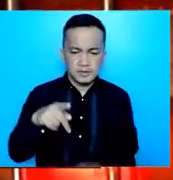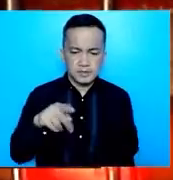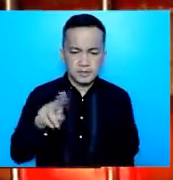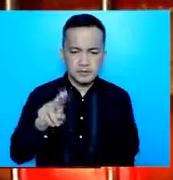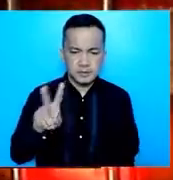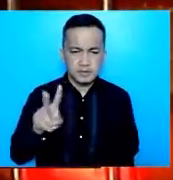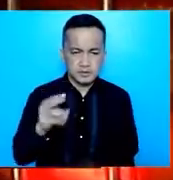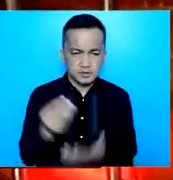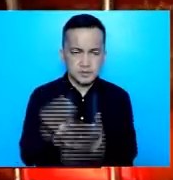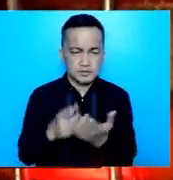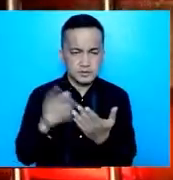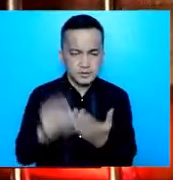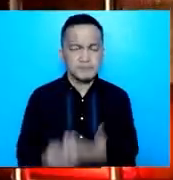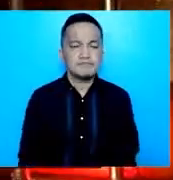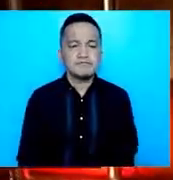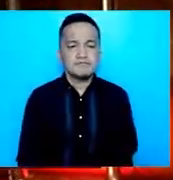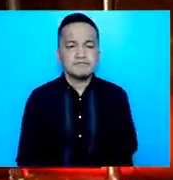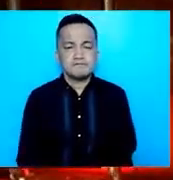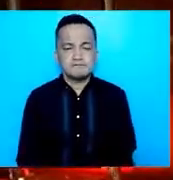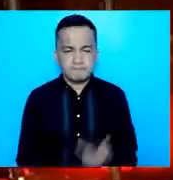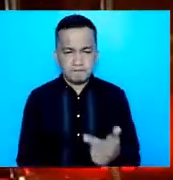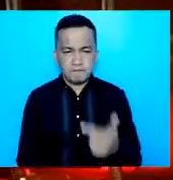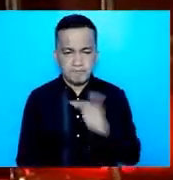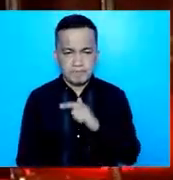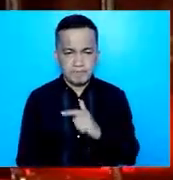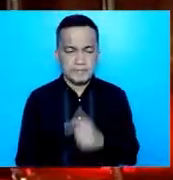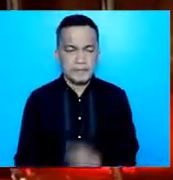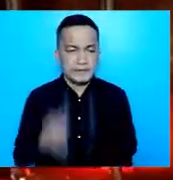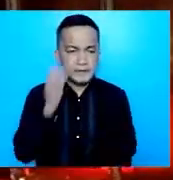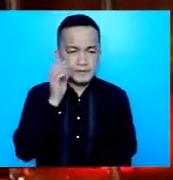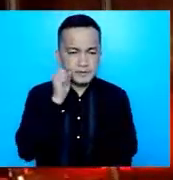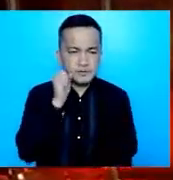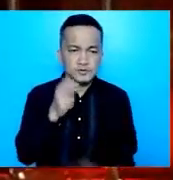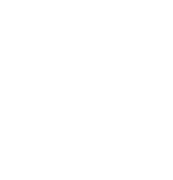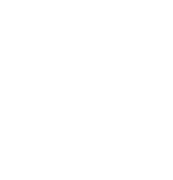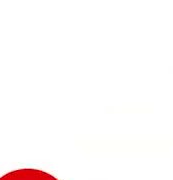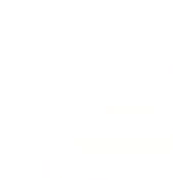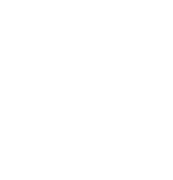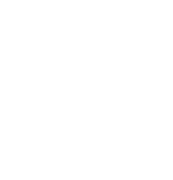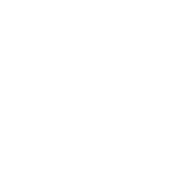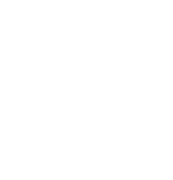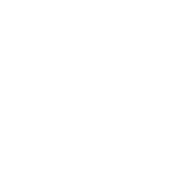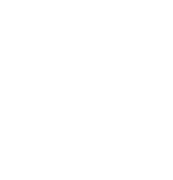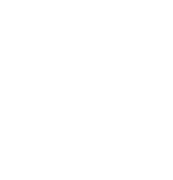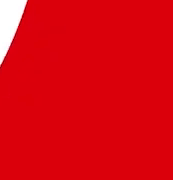Program. Nagbabalita mula sa Frontline, Camille Samonte, News 5.